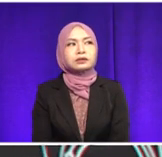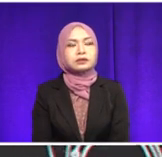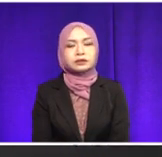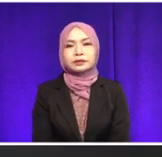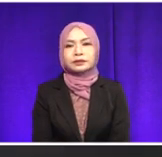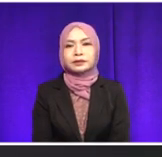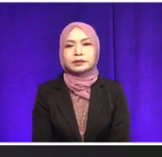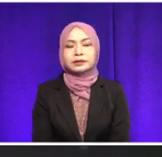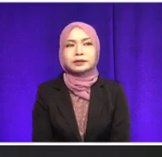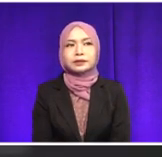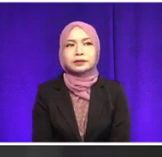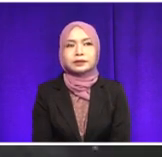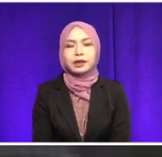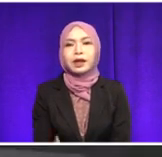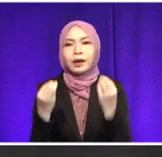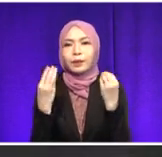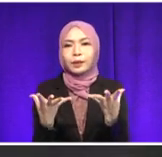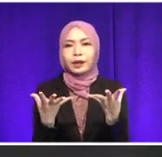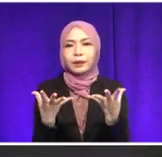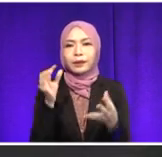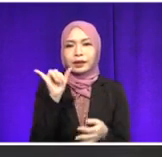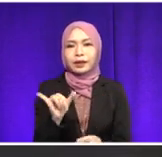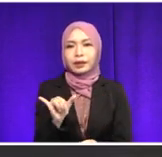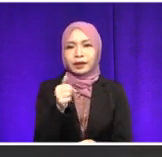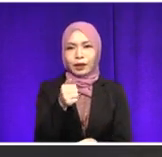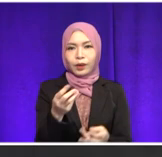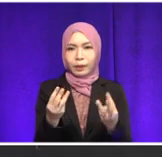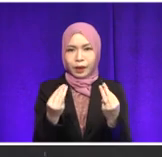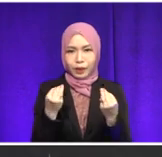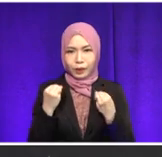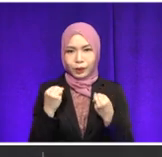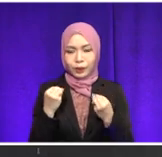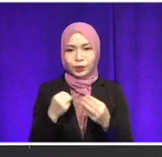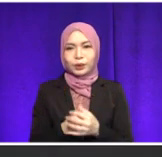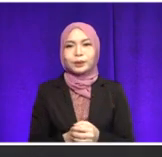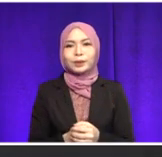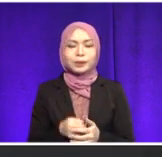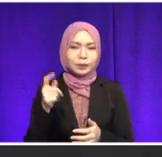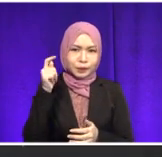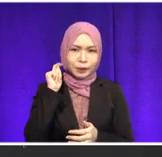baik berapa banyak kuantity yang diperlukan itu sekolah